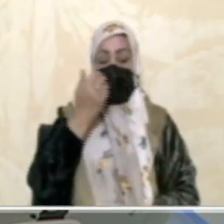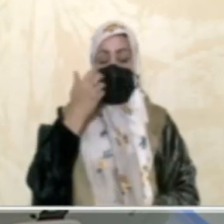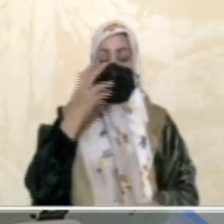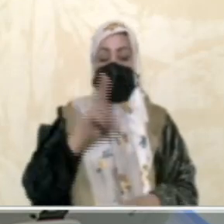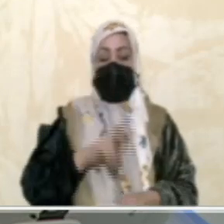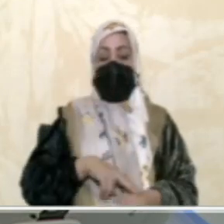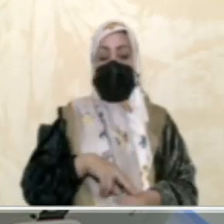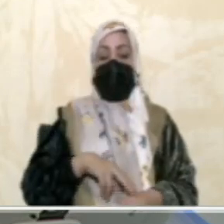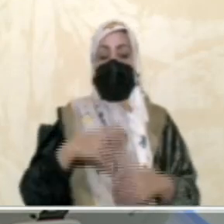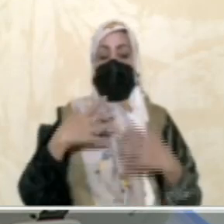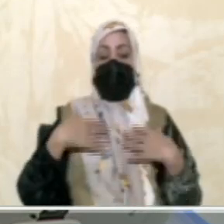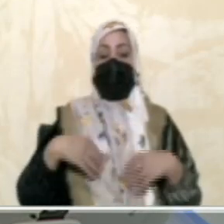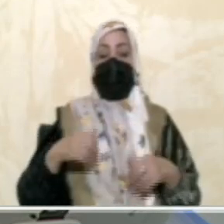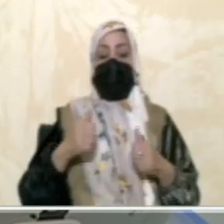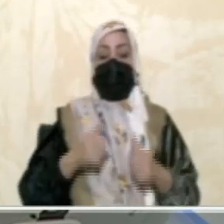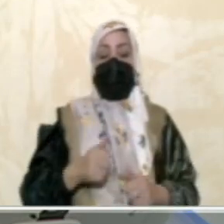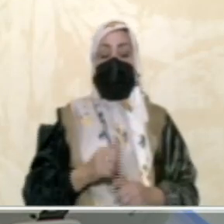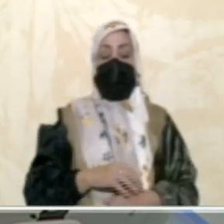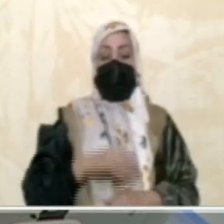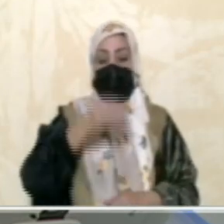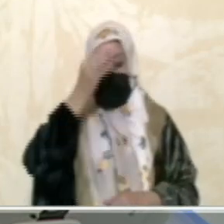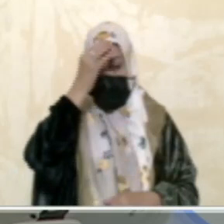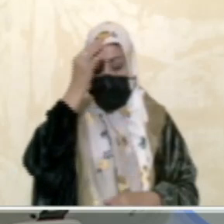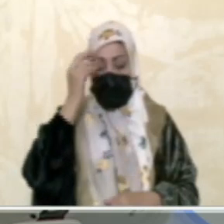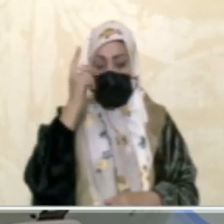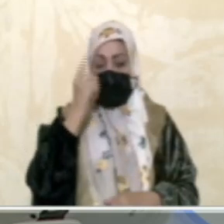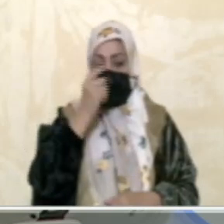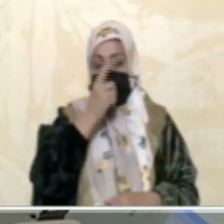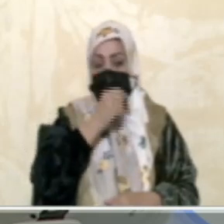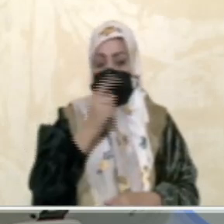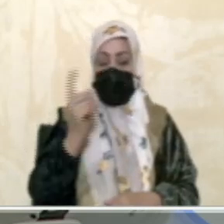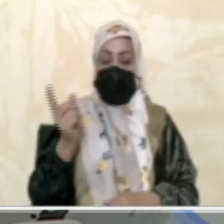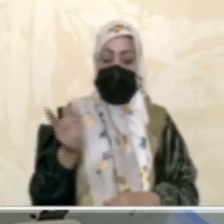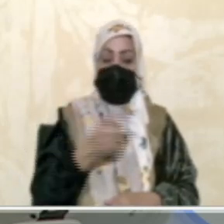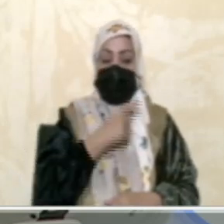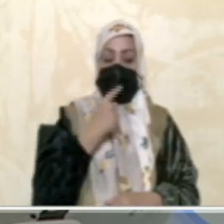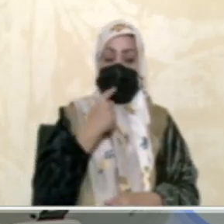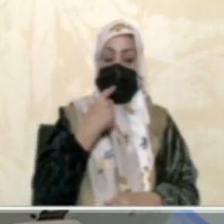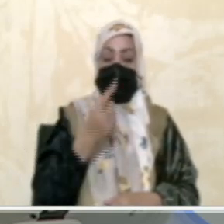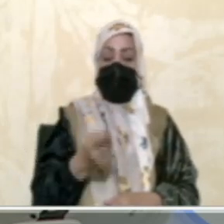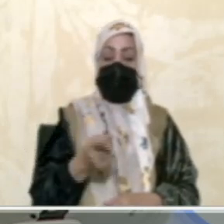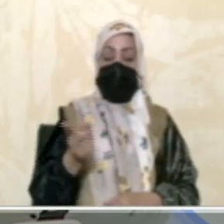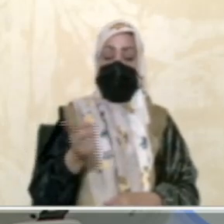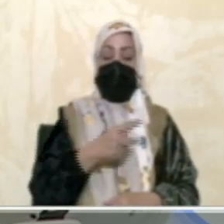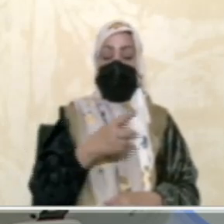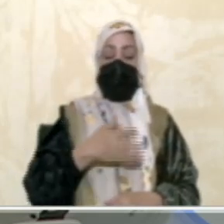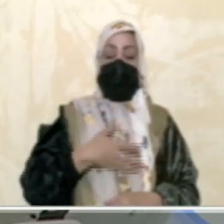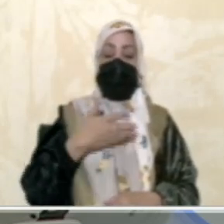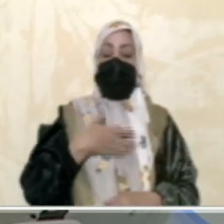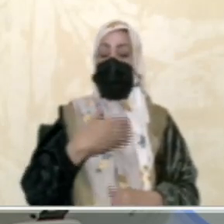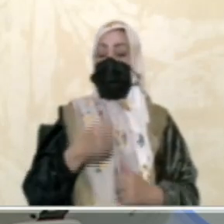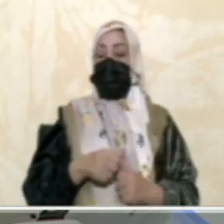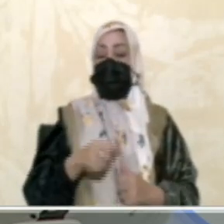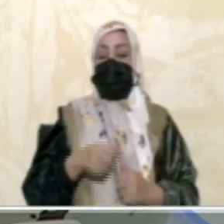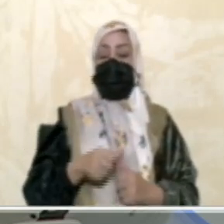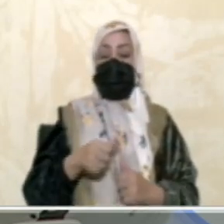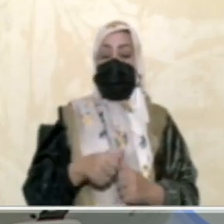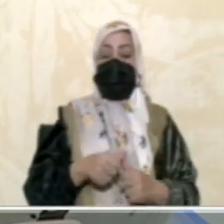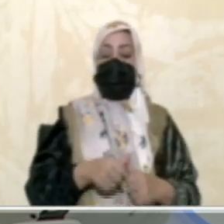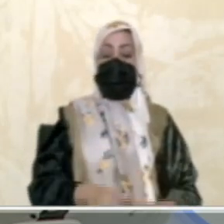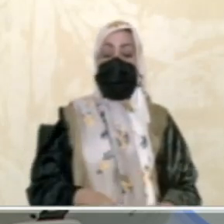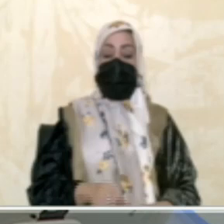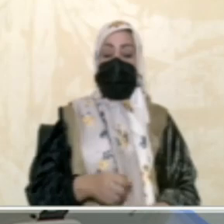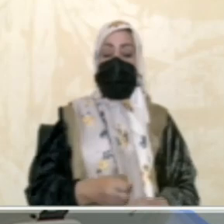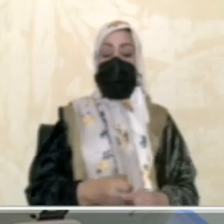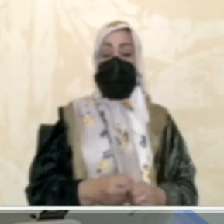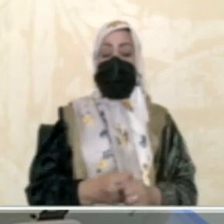ياخذ القطره على مدار العام ومدار العمر ولابد من النهار فياخذها ويمضي في